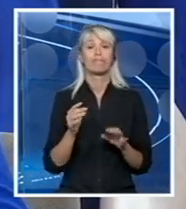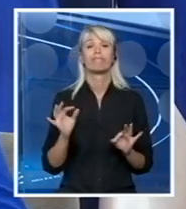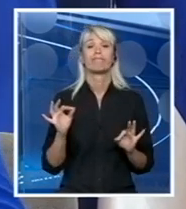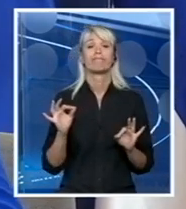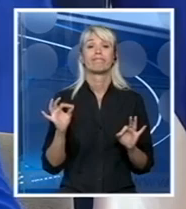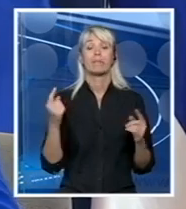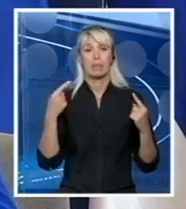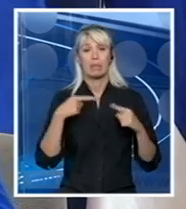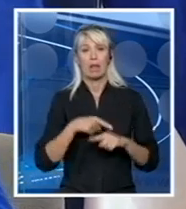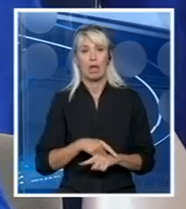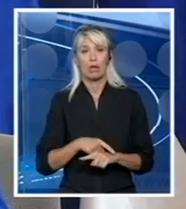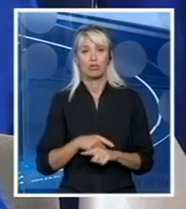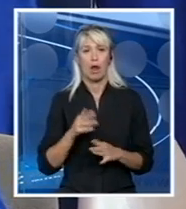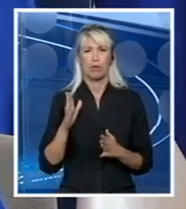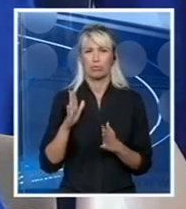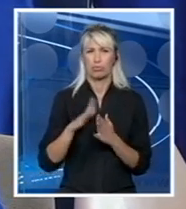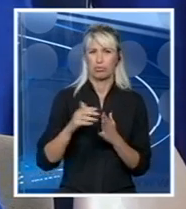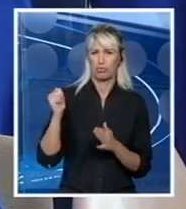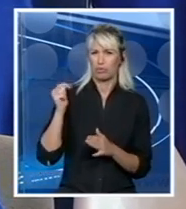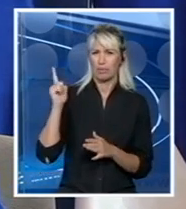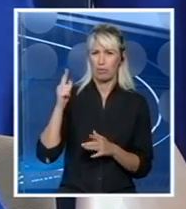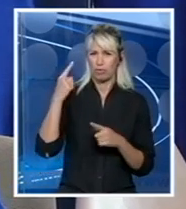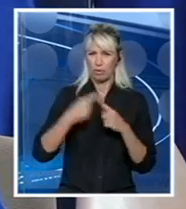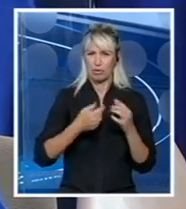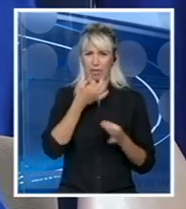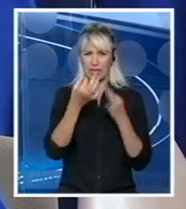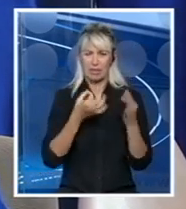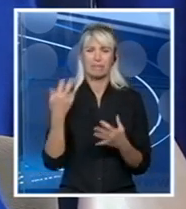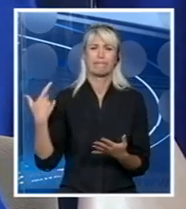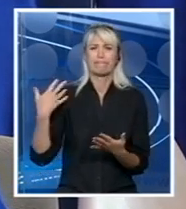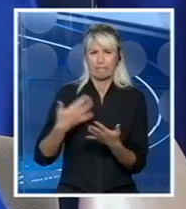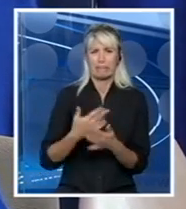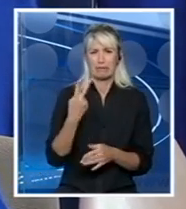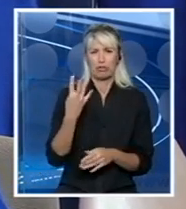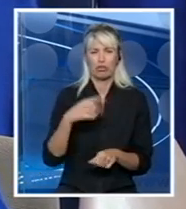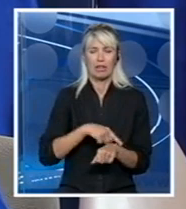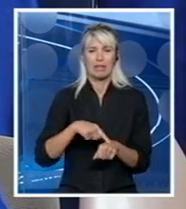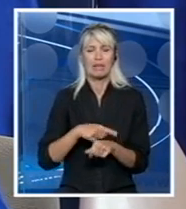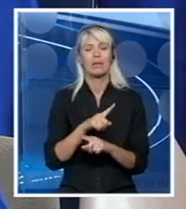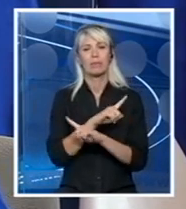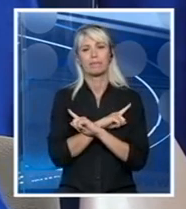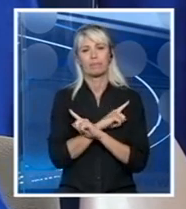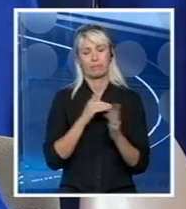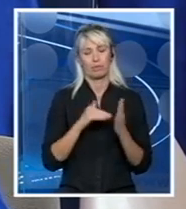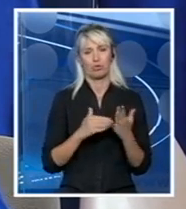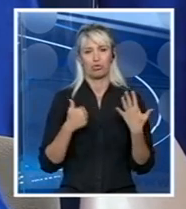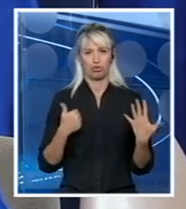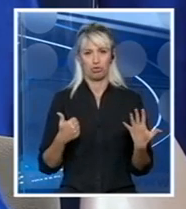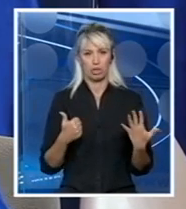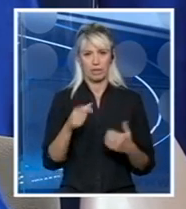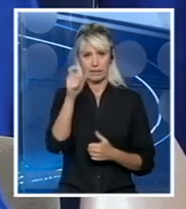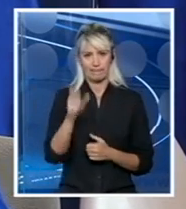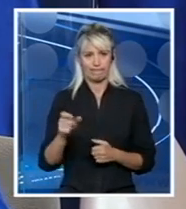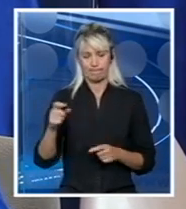Nažalost, od našeg posljednjeg izveštavanja u posljednje 24 časa preminulo je još 6 osoba kao posljedica